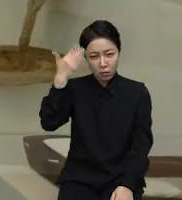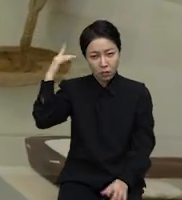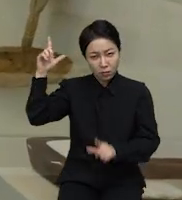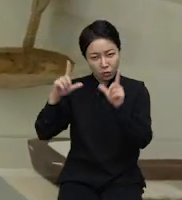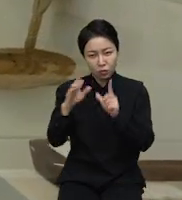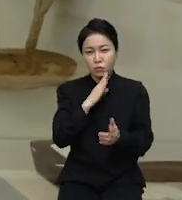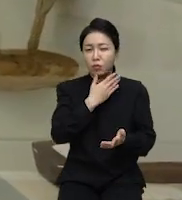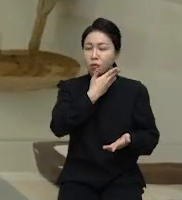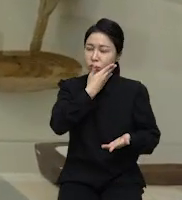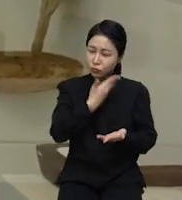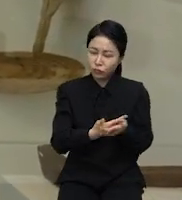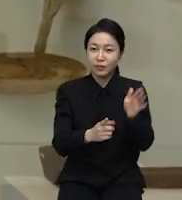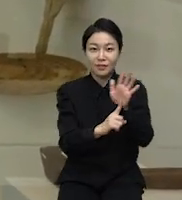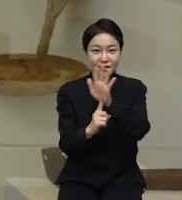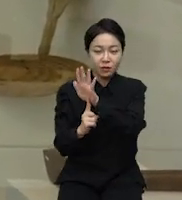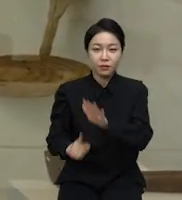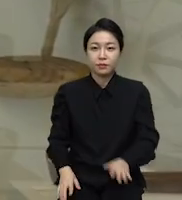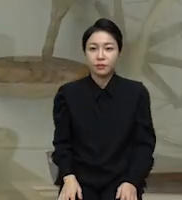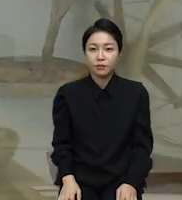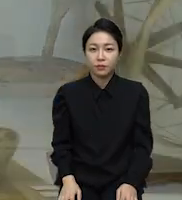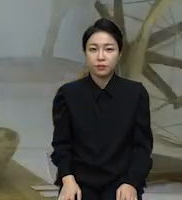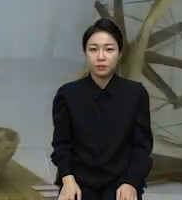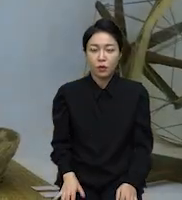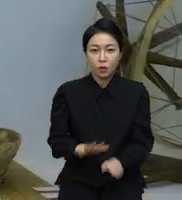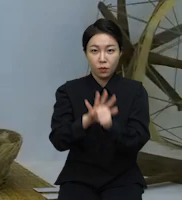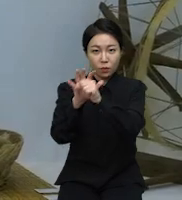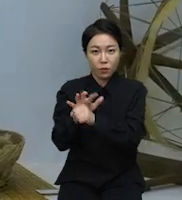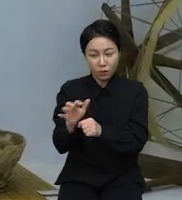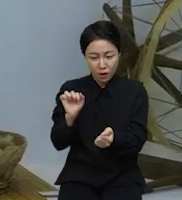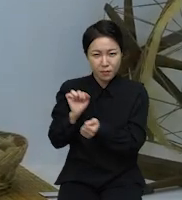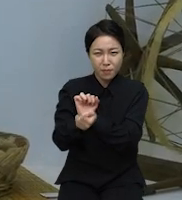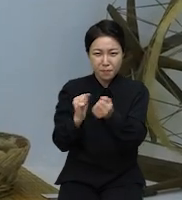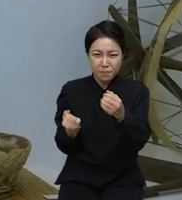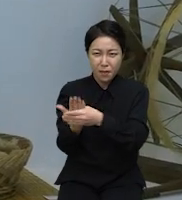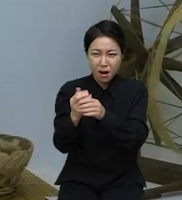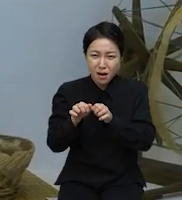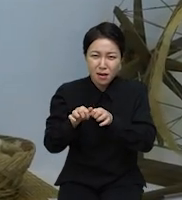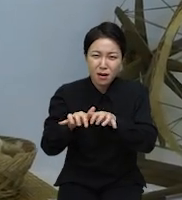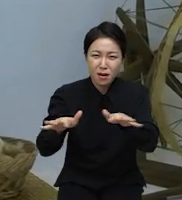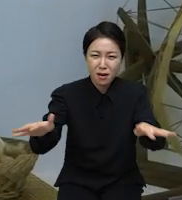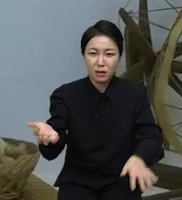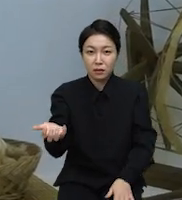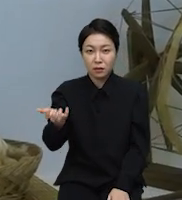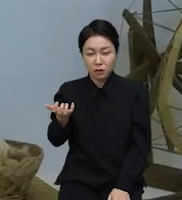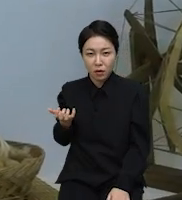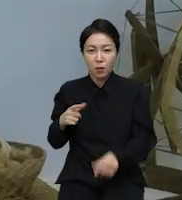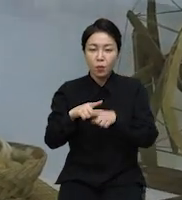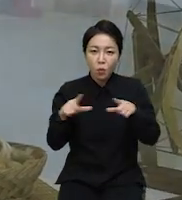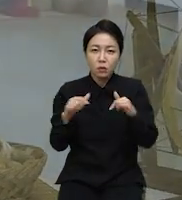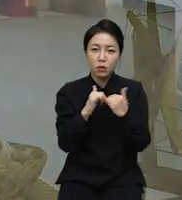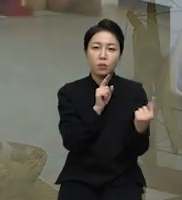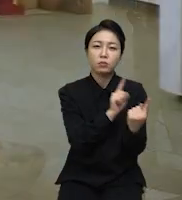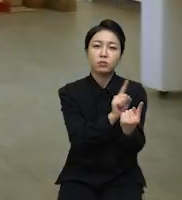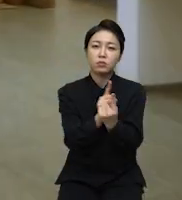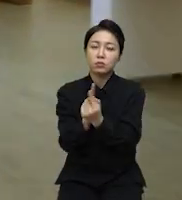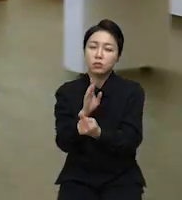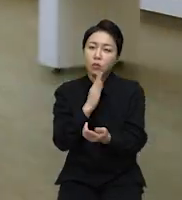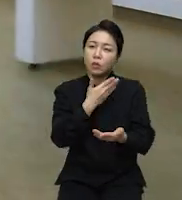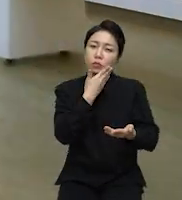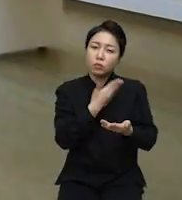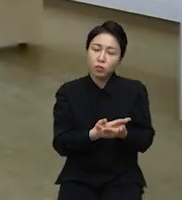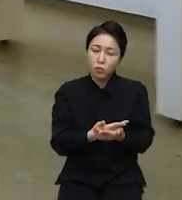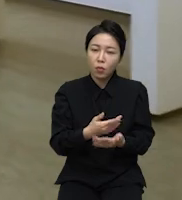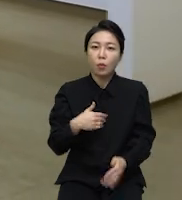전시입니다. 코로나 바이러스의 확산이 지속되며 사람들은 평범했던 일상의 소중함을 깨닫고